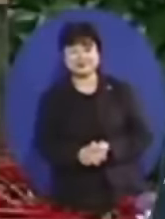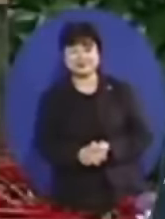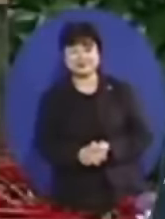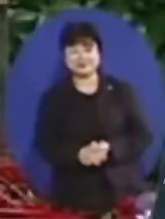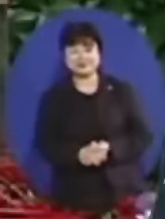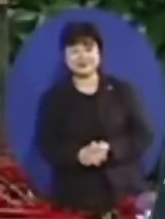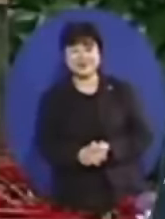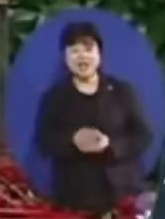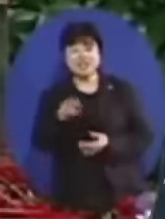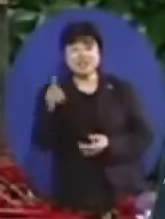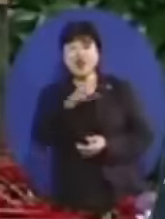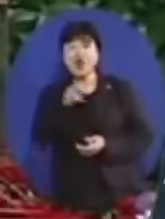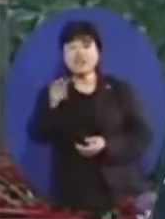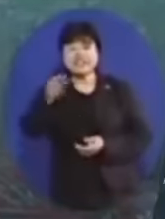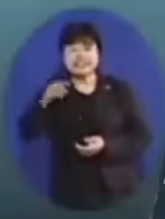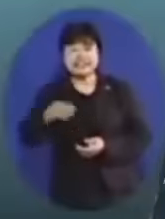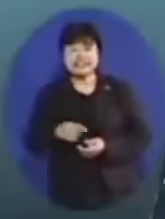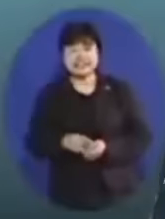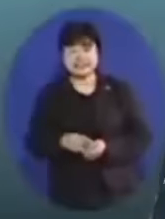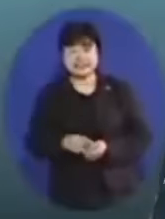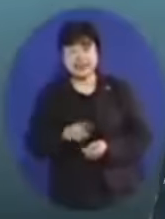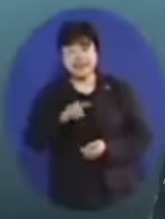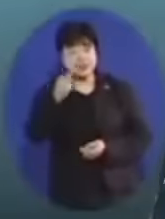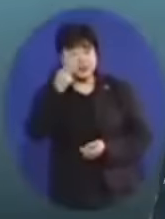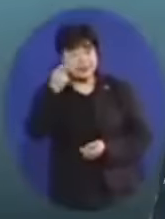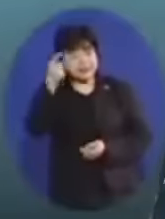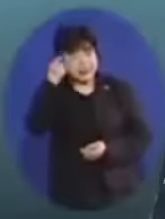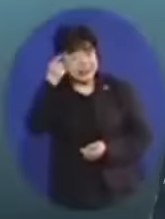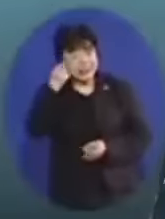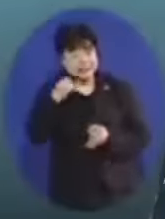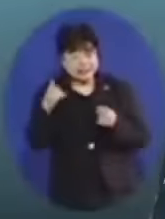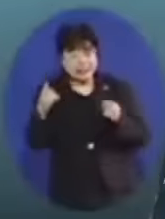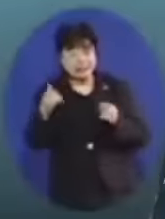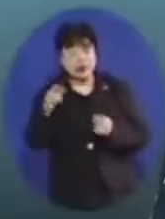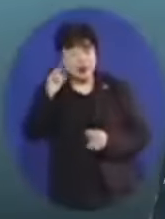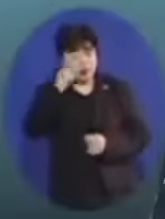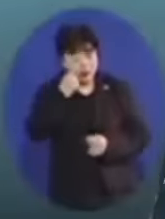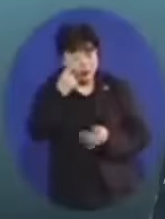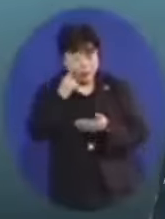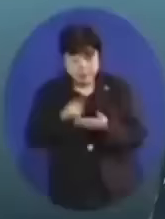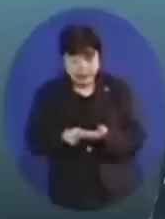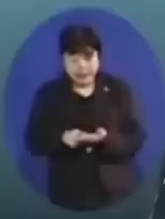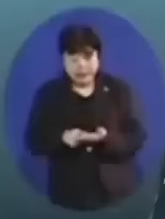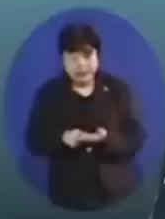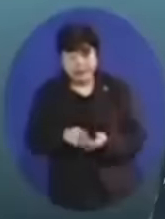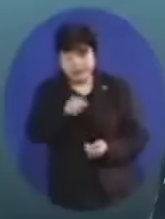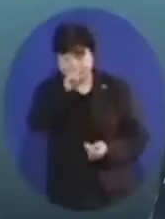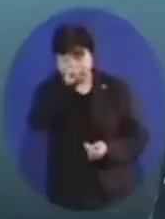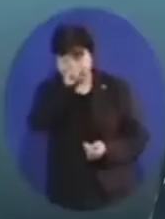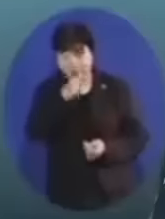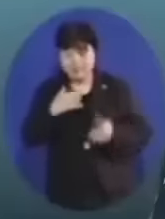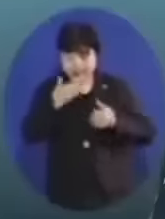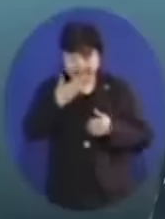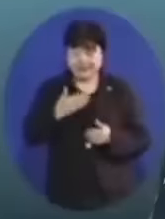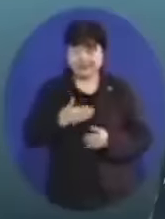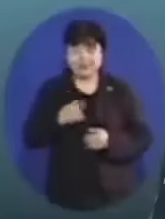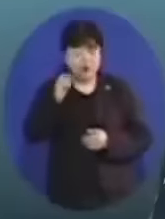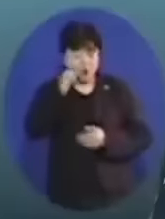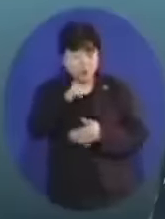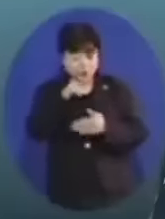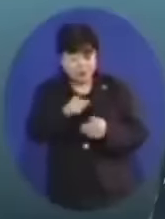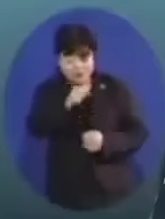윈스턴 처칠 경은 비관적인 사람은 모든 기회에서 어려움을 발견한다. 그러나 낙관적인 사람은 모든